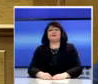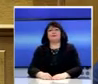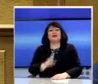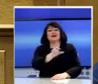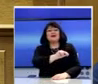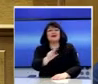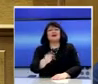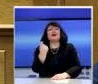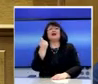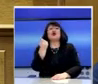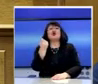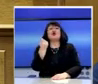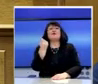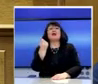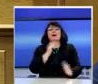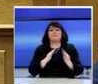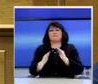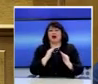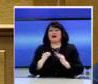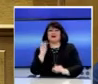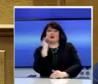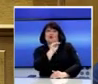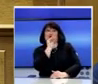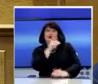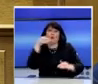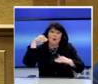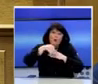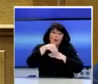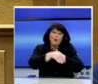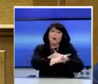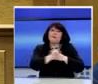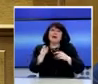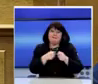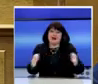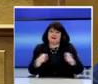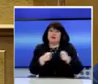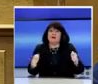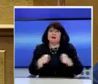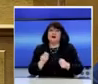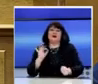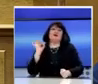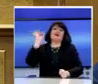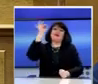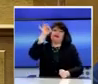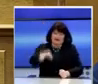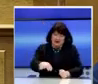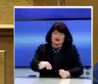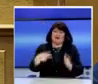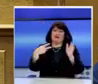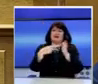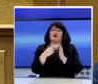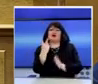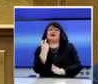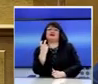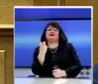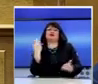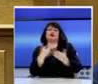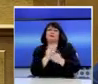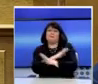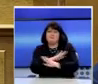οικονομία. Από το Μάρτιο σας καλούμε να πάρετε μέτρα για να προλάβουμε την ύφεση και φτάσαμε στο τέλος του 20 να